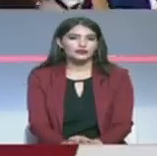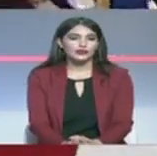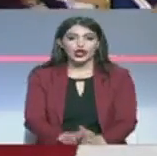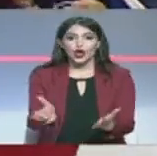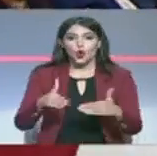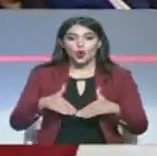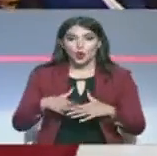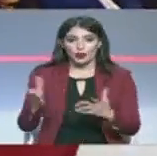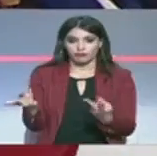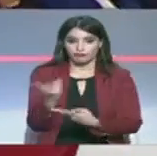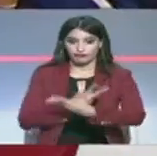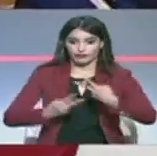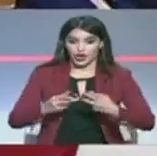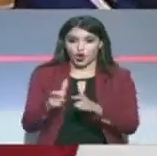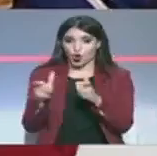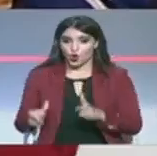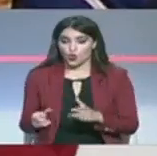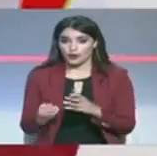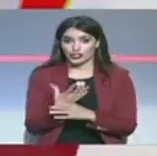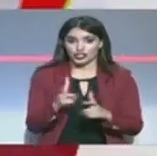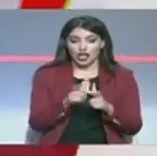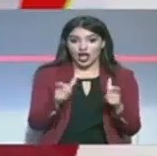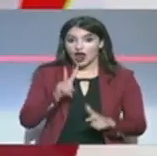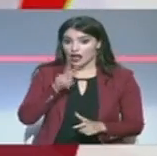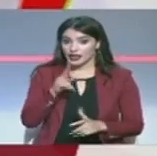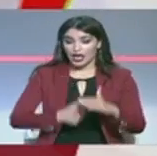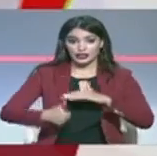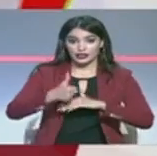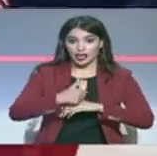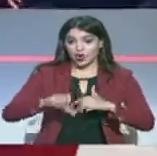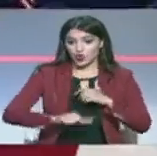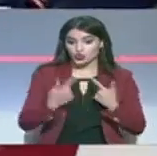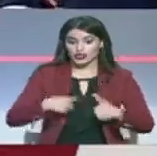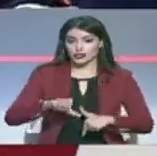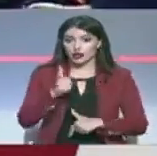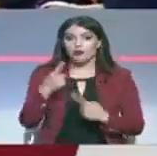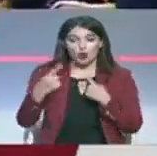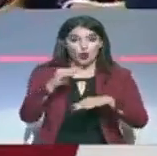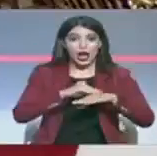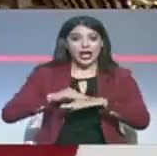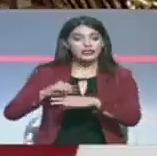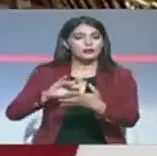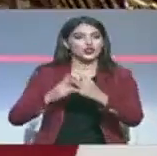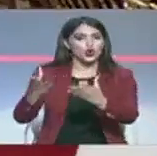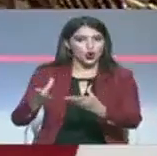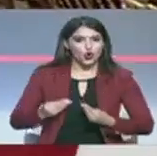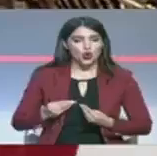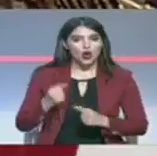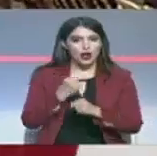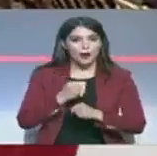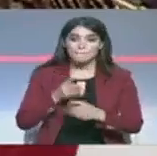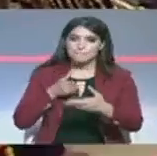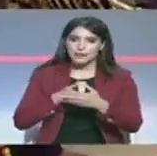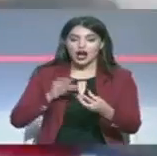في موكب تسلم مهام الحكومة الجديدة، المشيشي يؤكد أن حكومته منفتحة على النقد والنصح من الجميع والعزم على